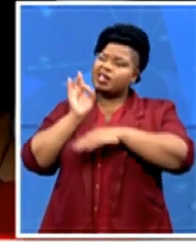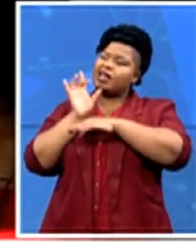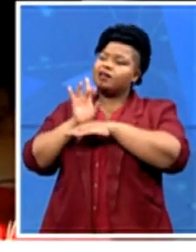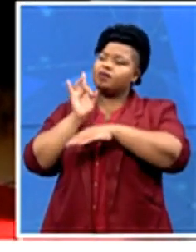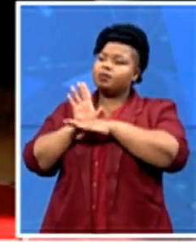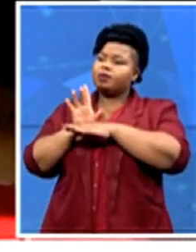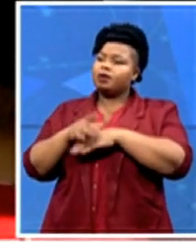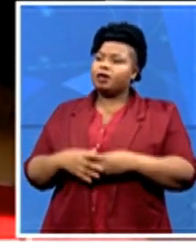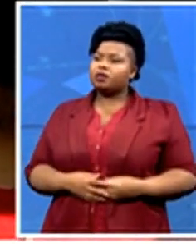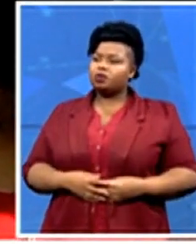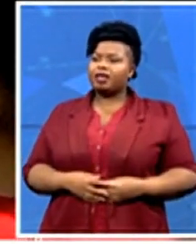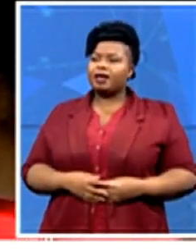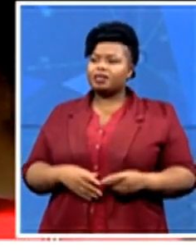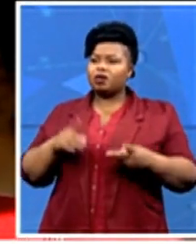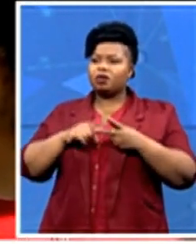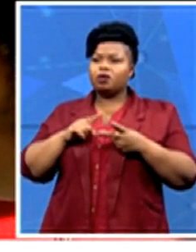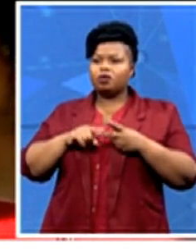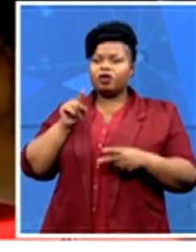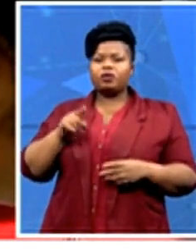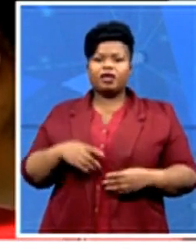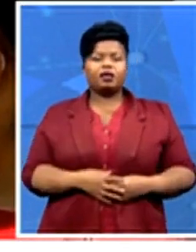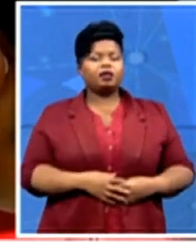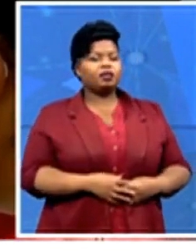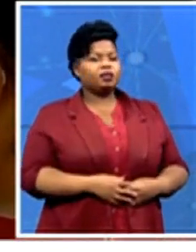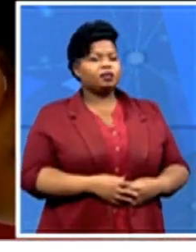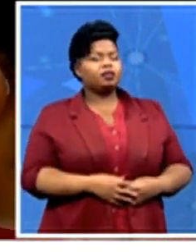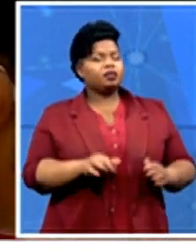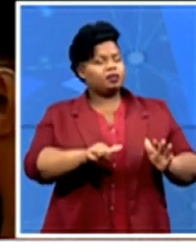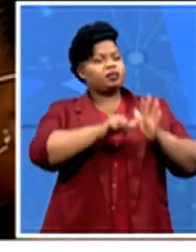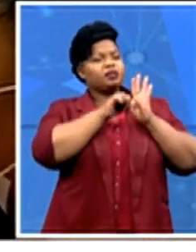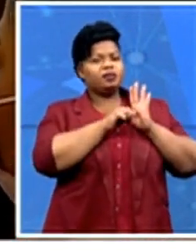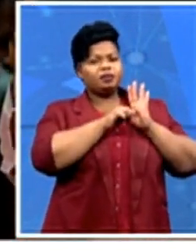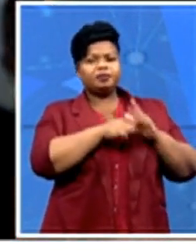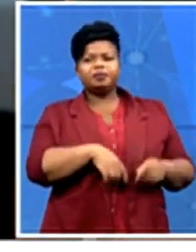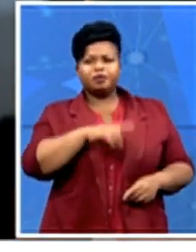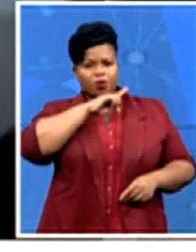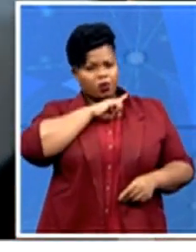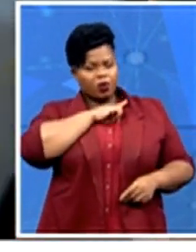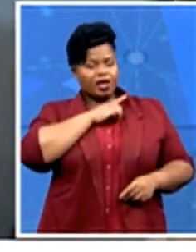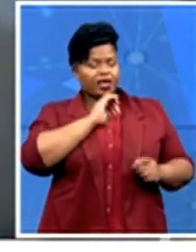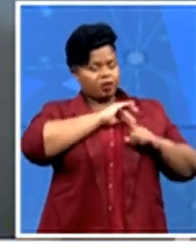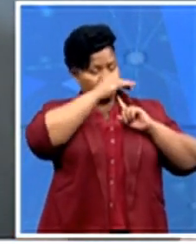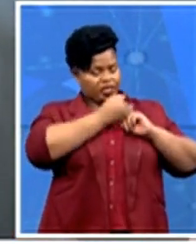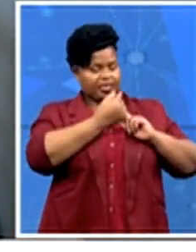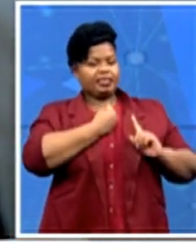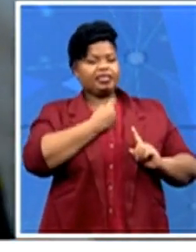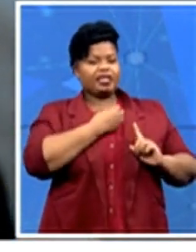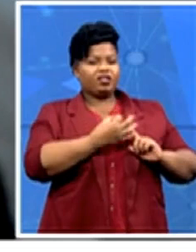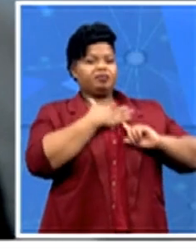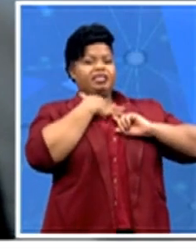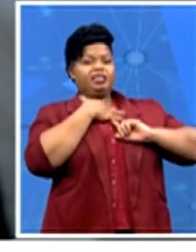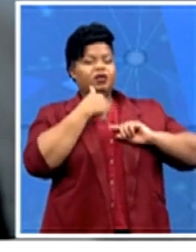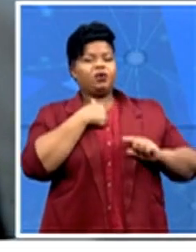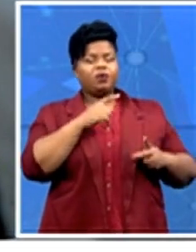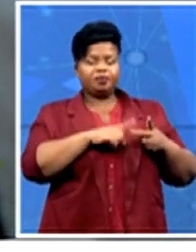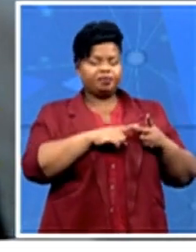le. Ukubaleka kwayo ukuthi uyazivikela wena ukuthi ungatheleleki angeke ushoniswe iCovid. So nabanye abantu